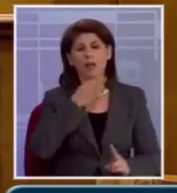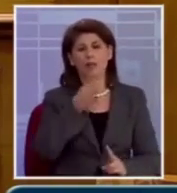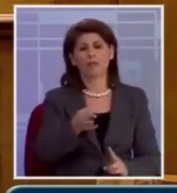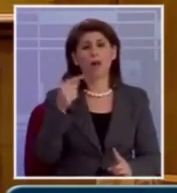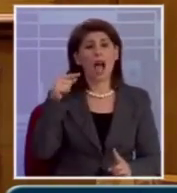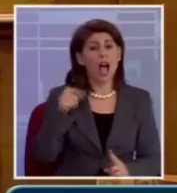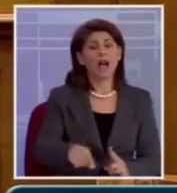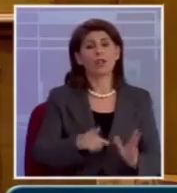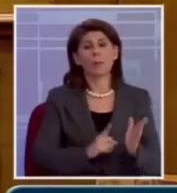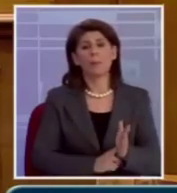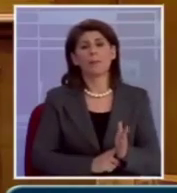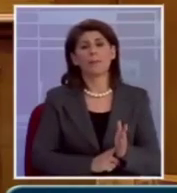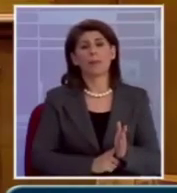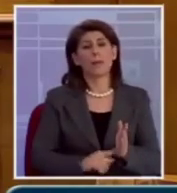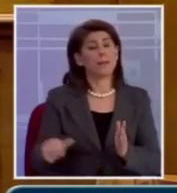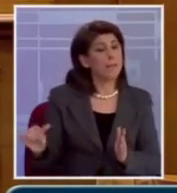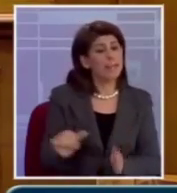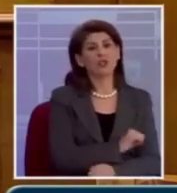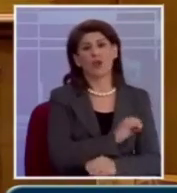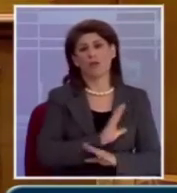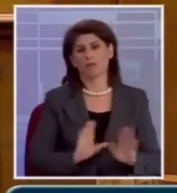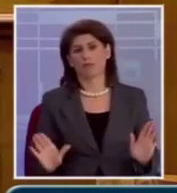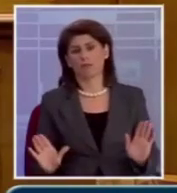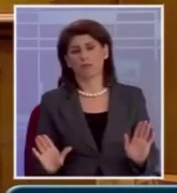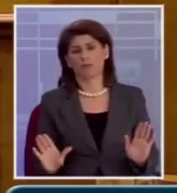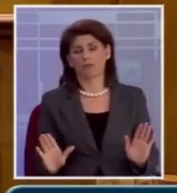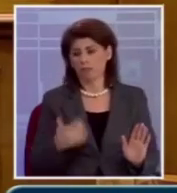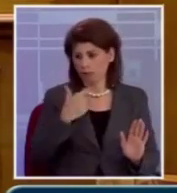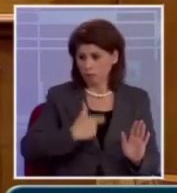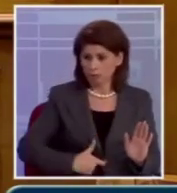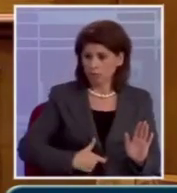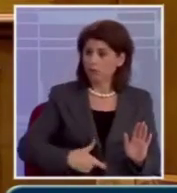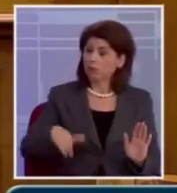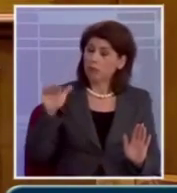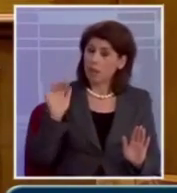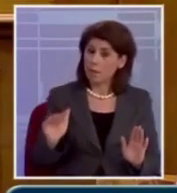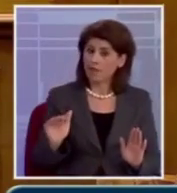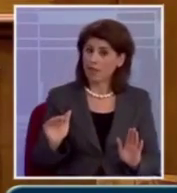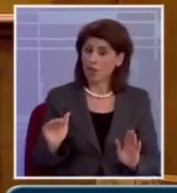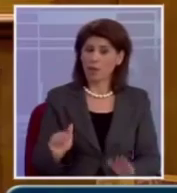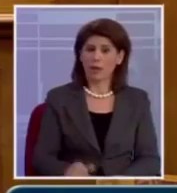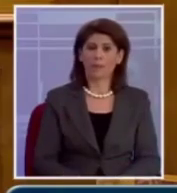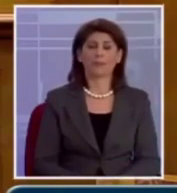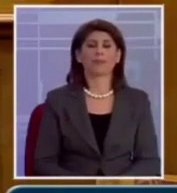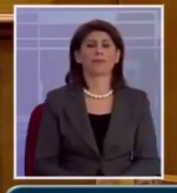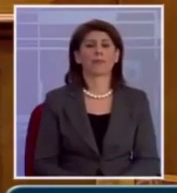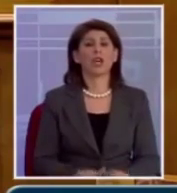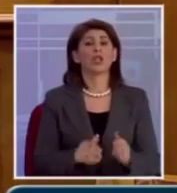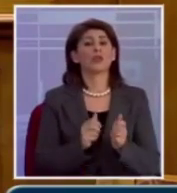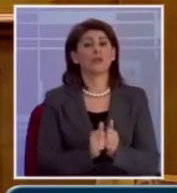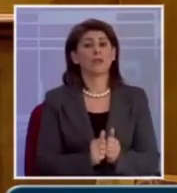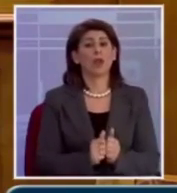αυτό πρέπει να το πάρετε πίσω. Ιδάλλως εγώ, και απευθύνουμε και στους φίλους από